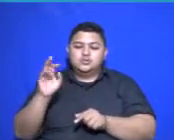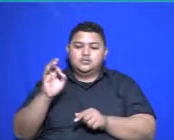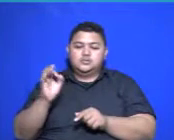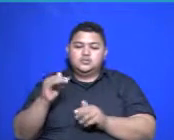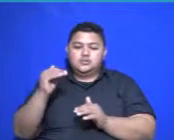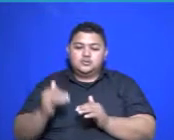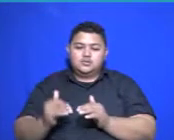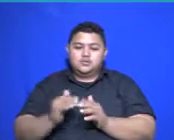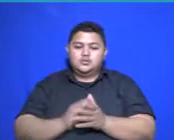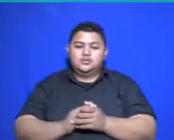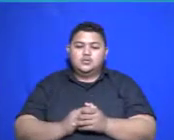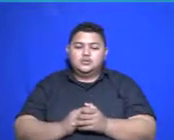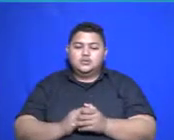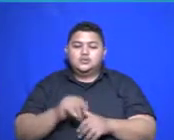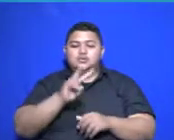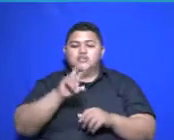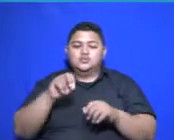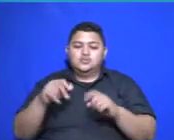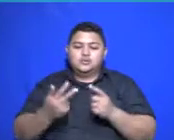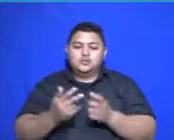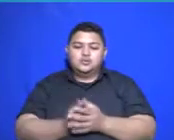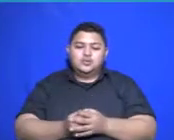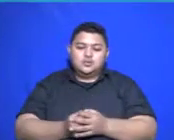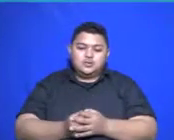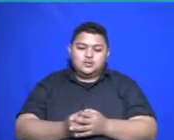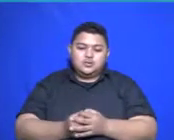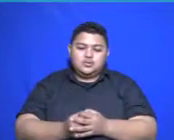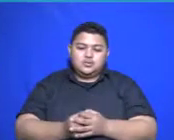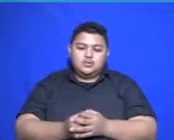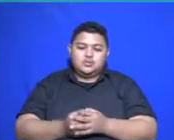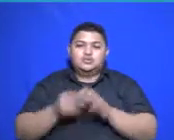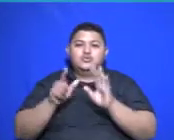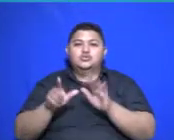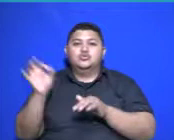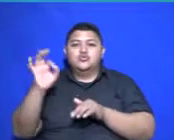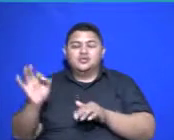22,9% sekarang mulai 2018 sudah menjadi 7%.